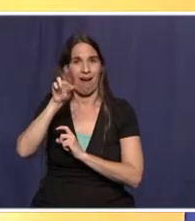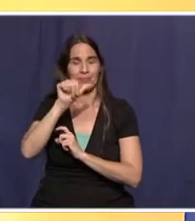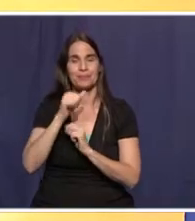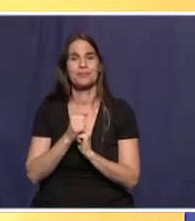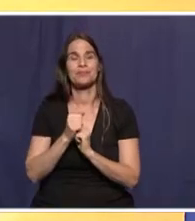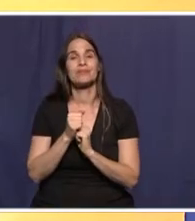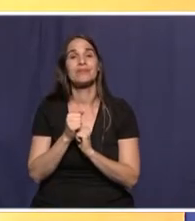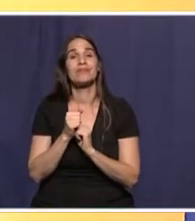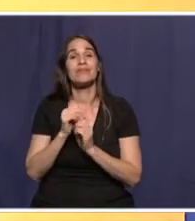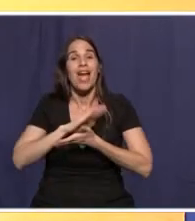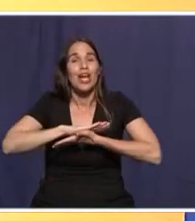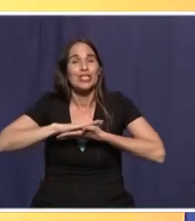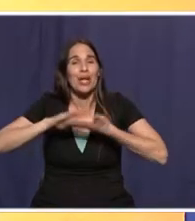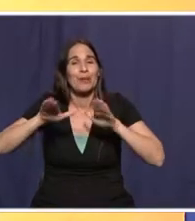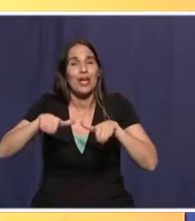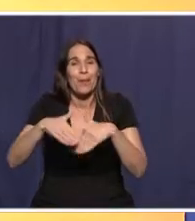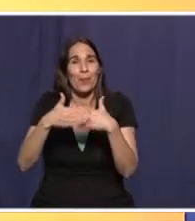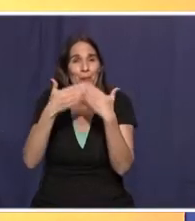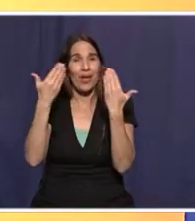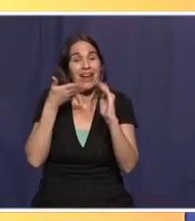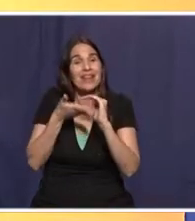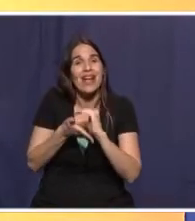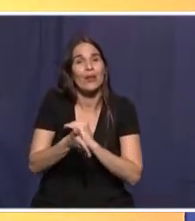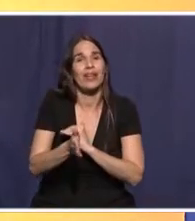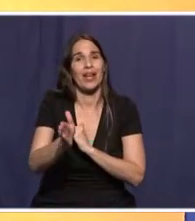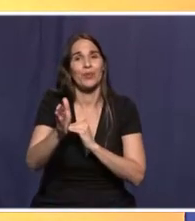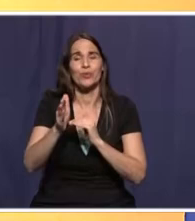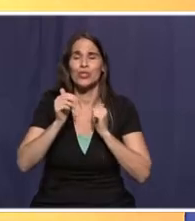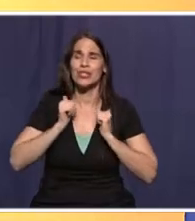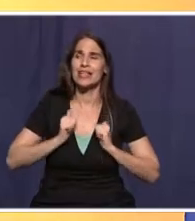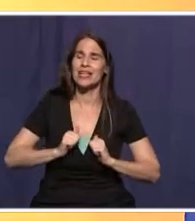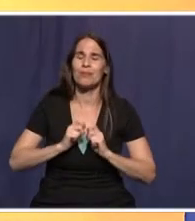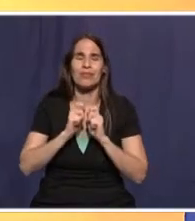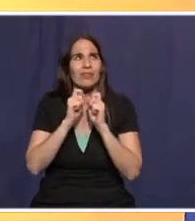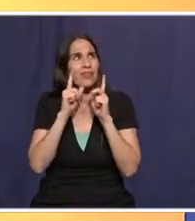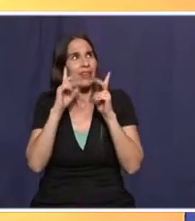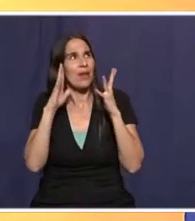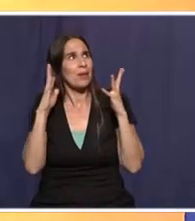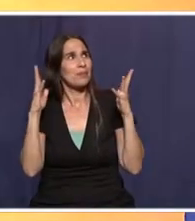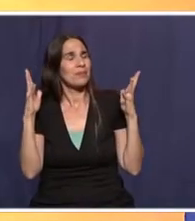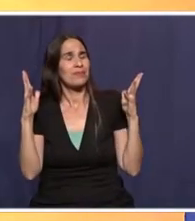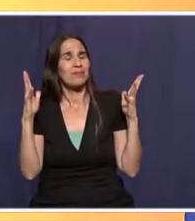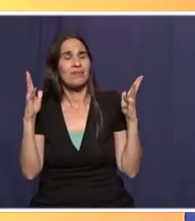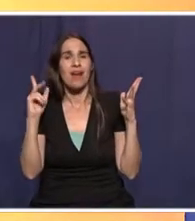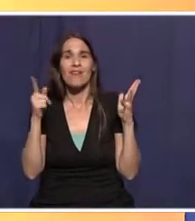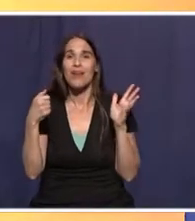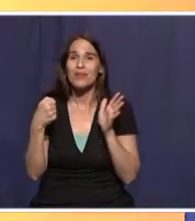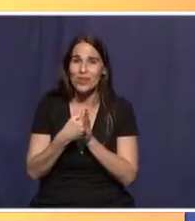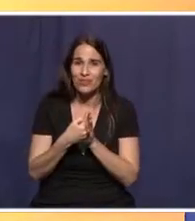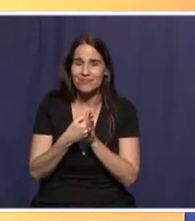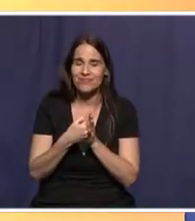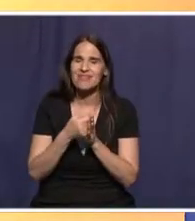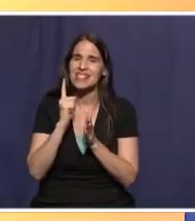השכם השכם בבוקר יצאנו לדרכנו שקטים ונדהמים. אבל בסוף אנחנו צריכים